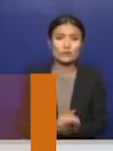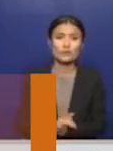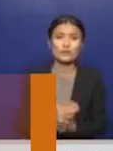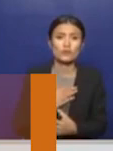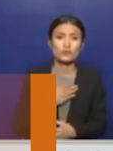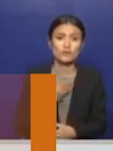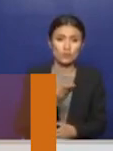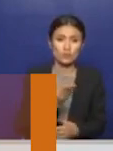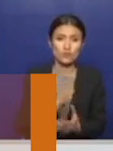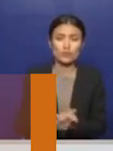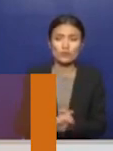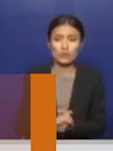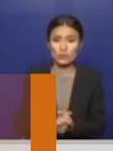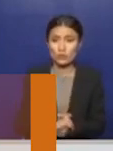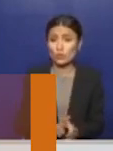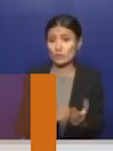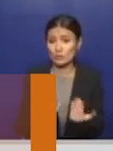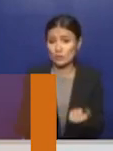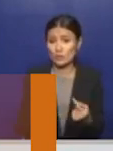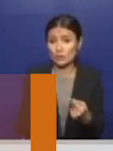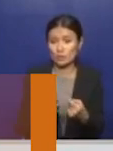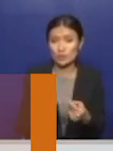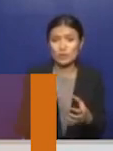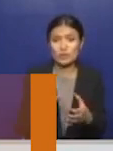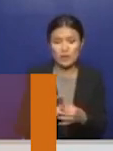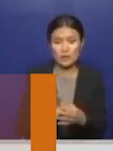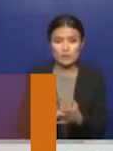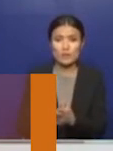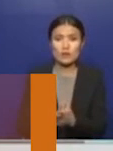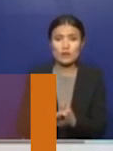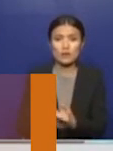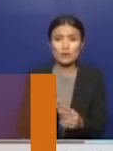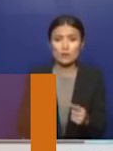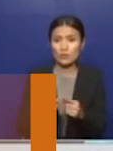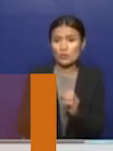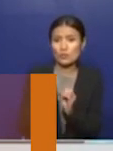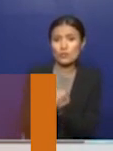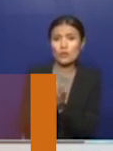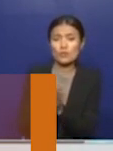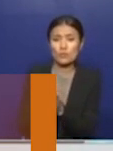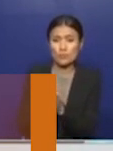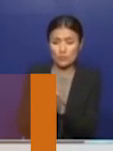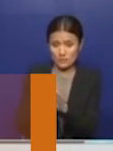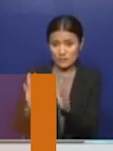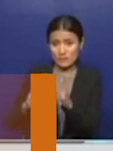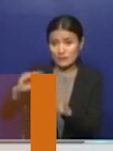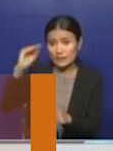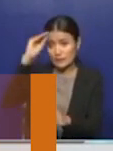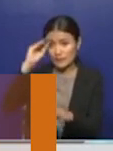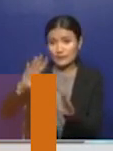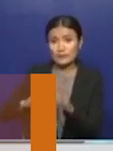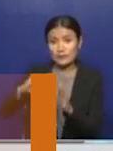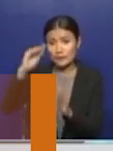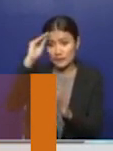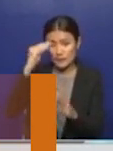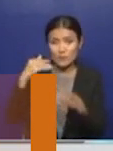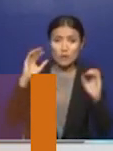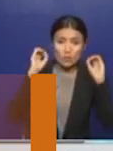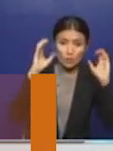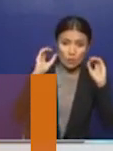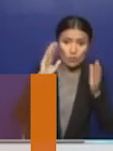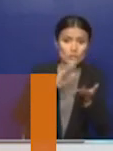เนื่องจากประเด็นการคุกคามนักเรียนเนี่ยโดยครูบางท่านผู้อำนวยการบางคนเนี่ยนะครับเป็นเรื่องที่แพร่กระจายไปทั่วประเทศ